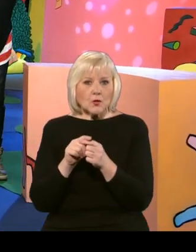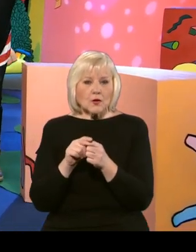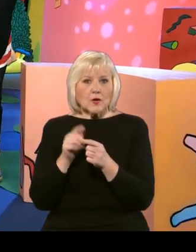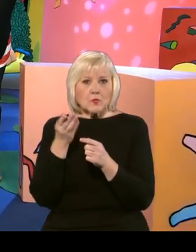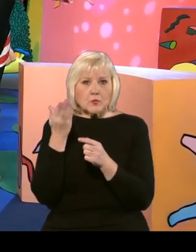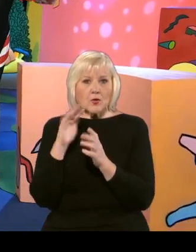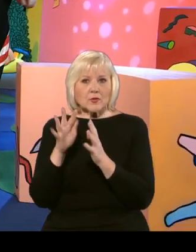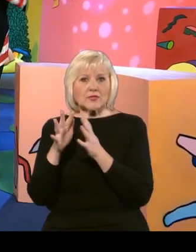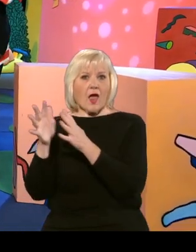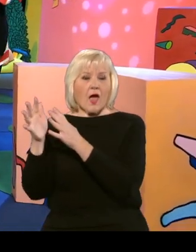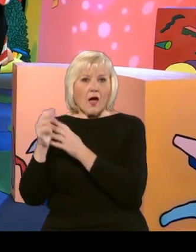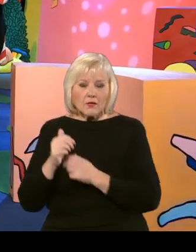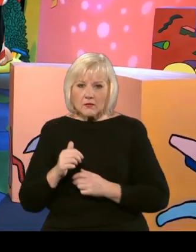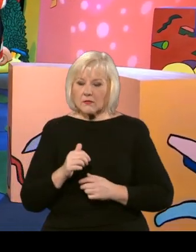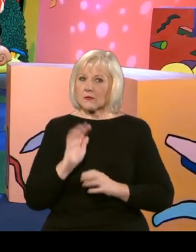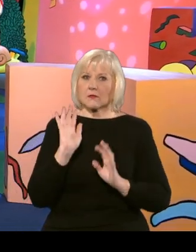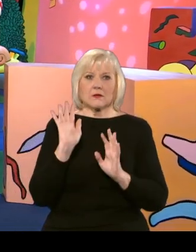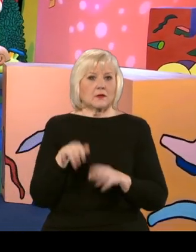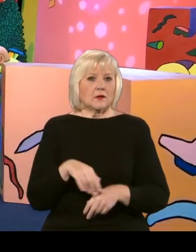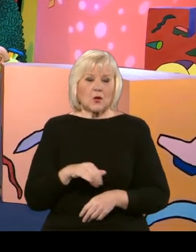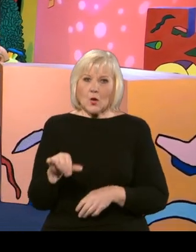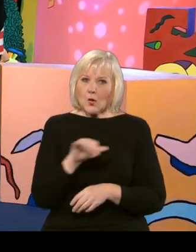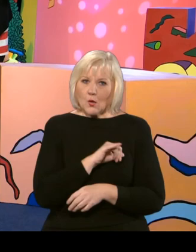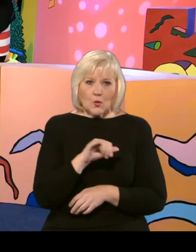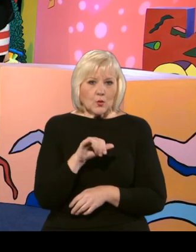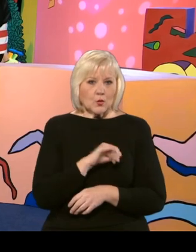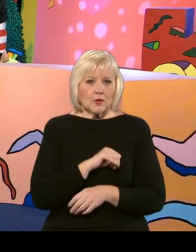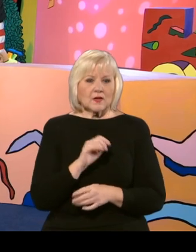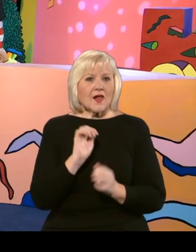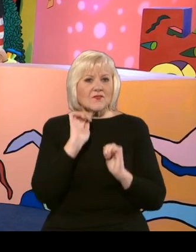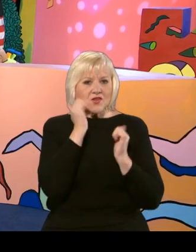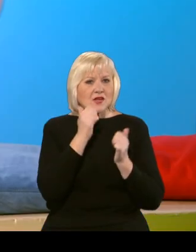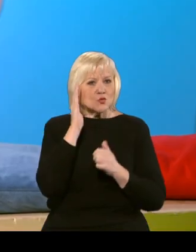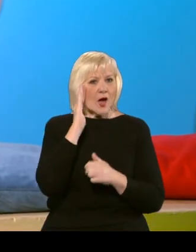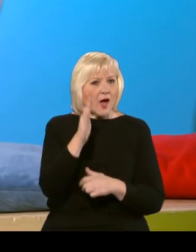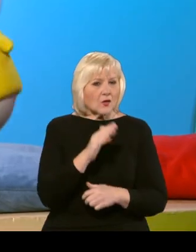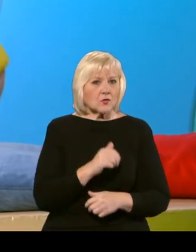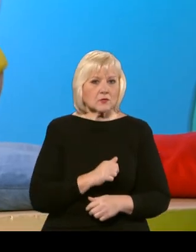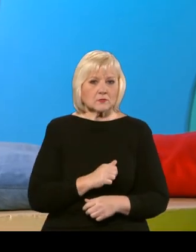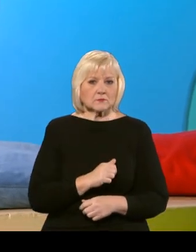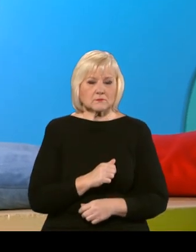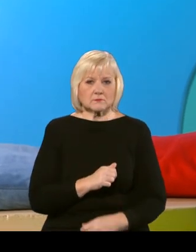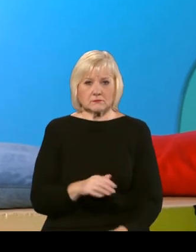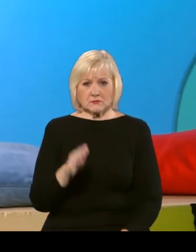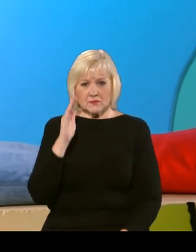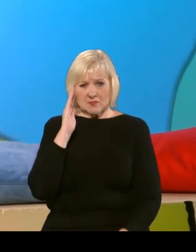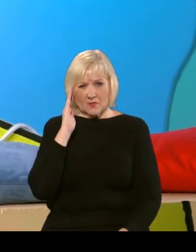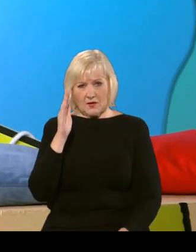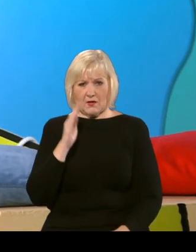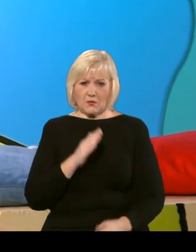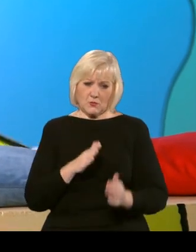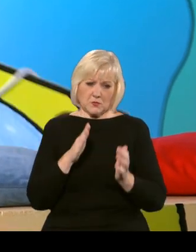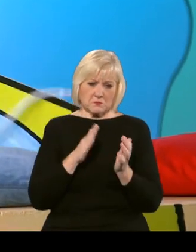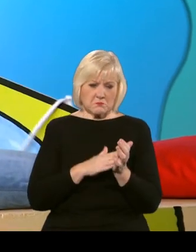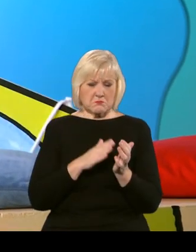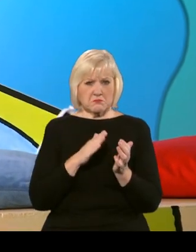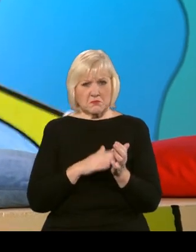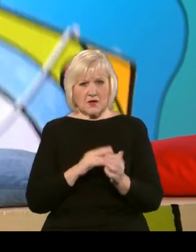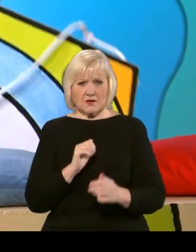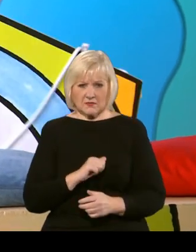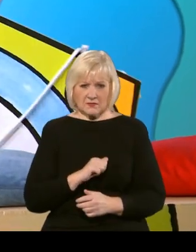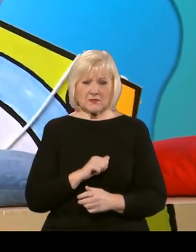létal drak. To vám bylo. Františku, ahoj. Ahoj, Majdo. Právě,